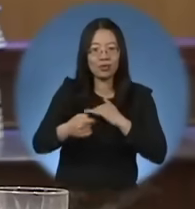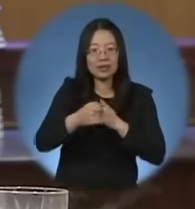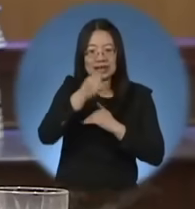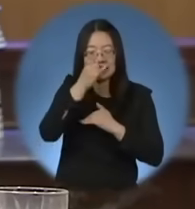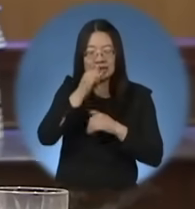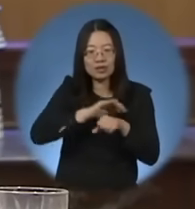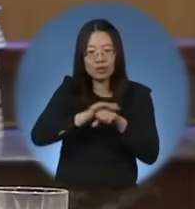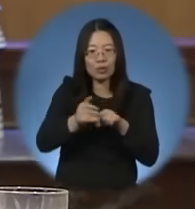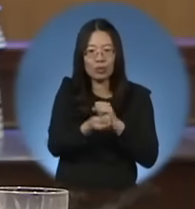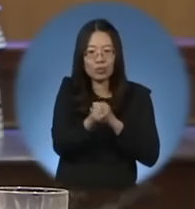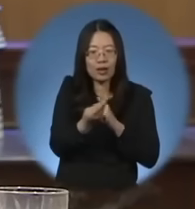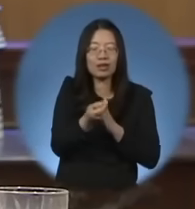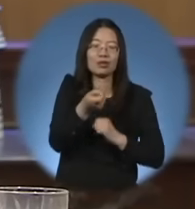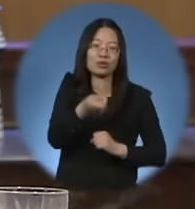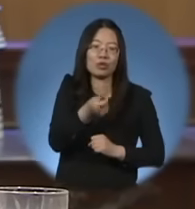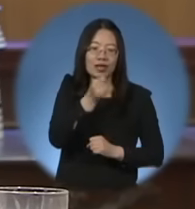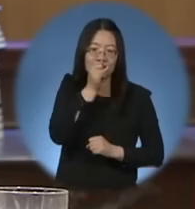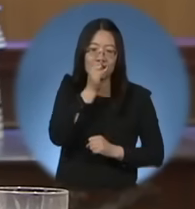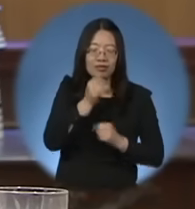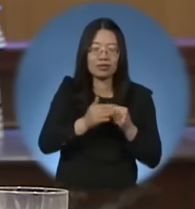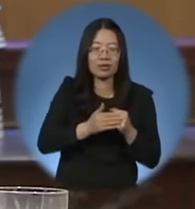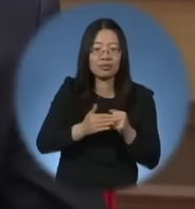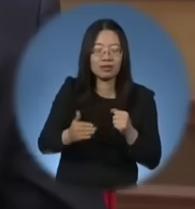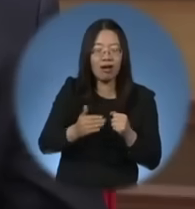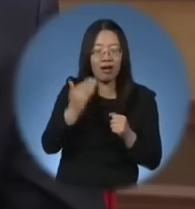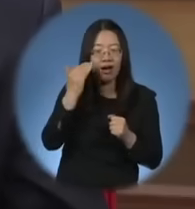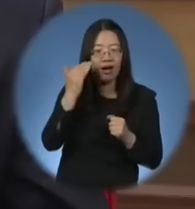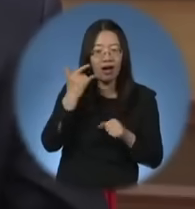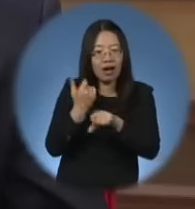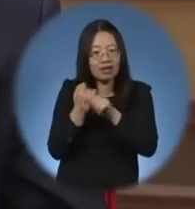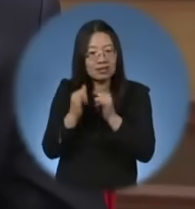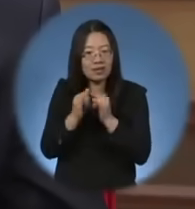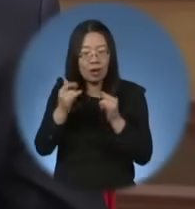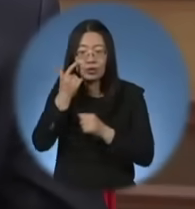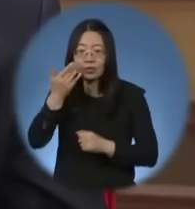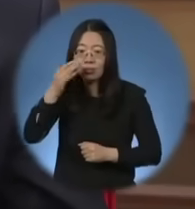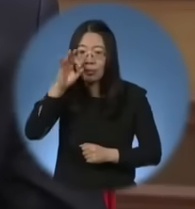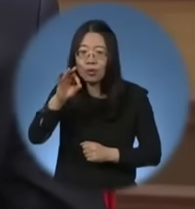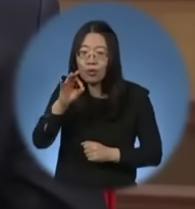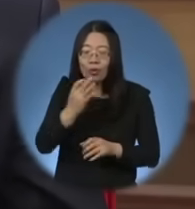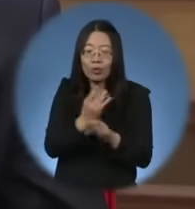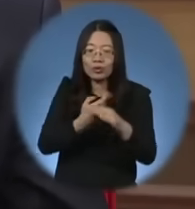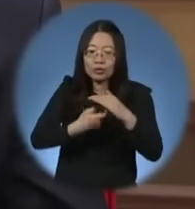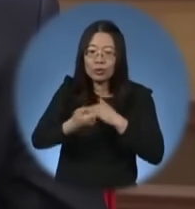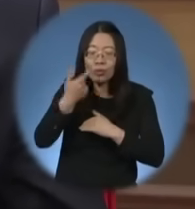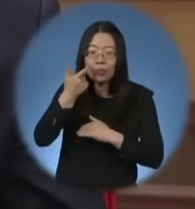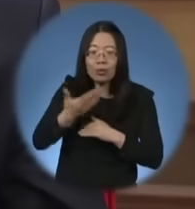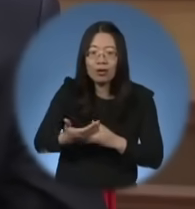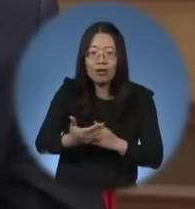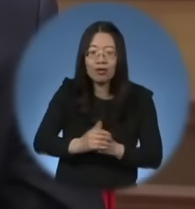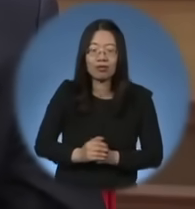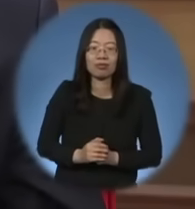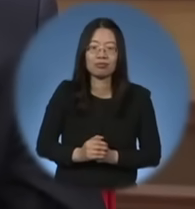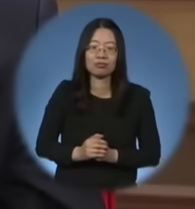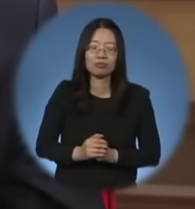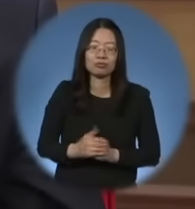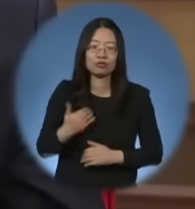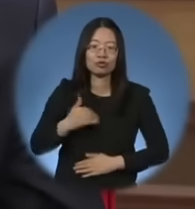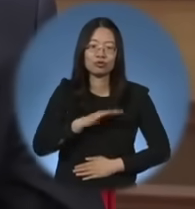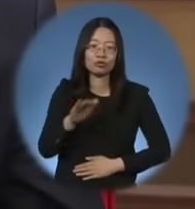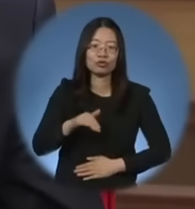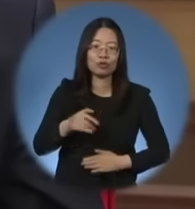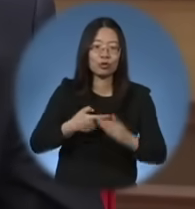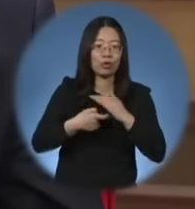당한 고분이 몇 개 없죠 몇 개 없어요 그러니까 그 학자가 질문하기를 언제 독을 당하냐